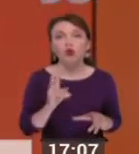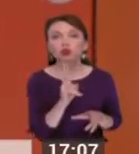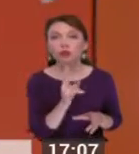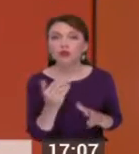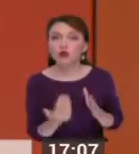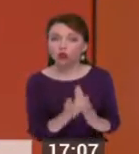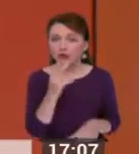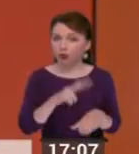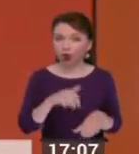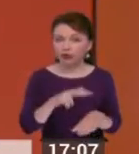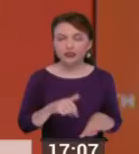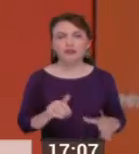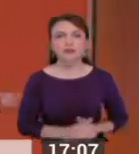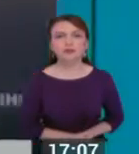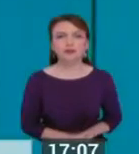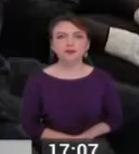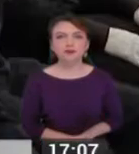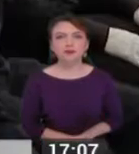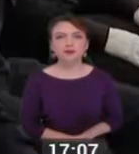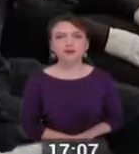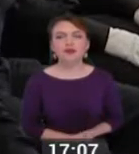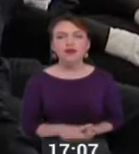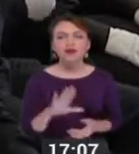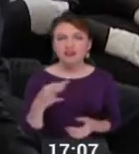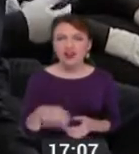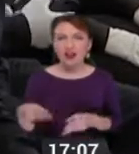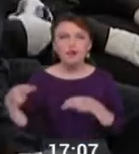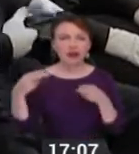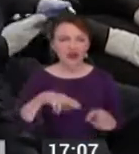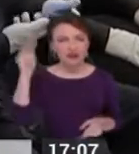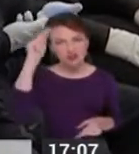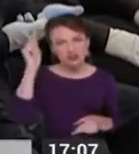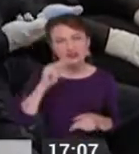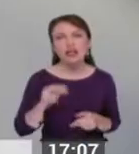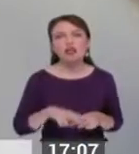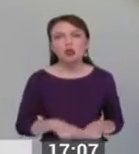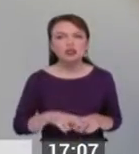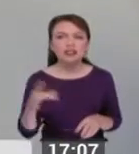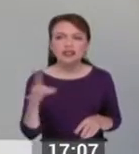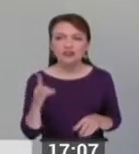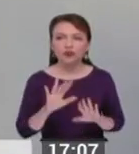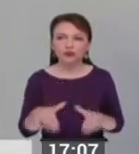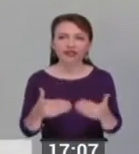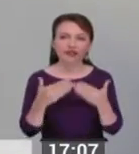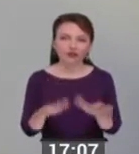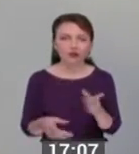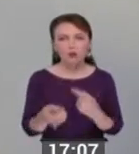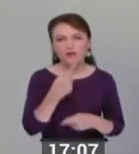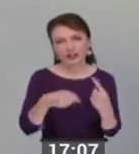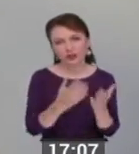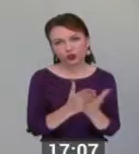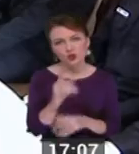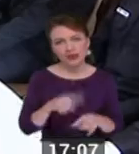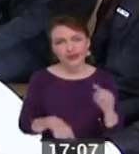поліцейські, розповість Наталка Білогурова. Віталій приїхав навчатися до столиці з Рівного. Після випуску повернеться служити в